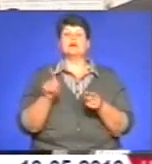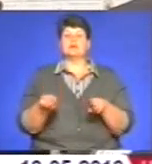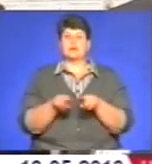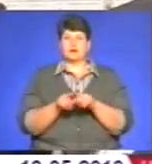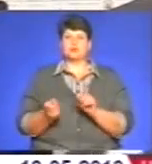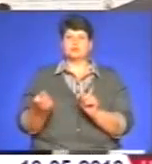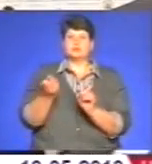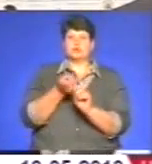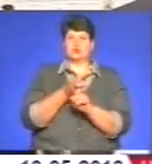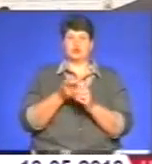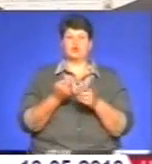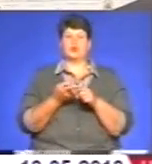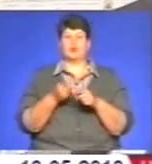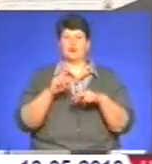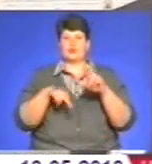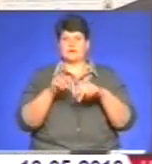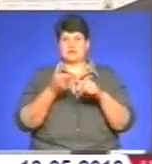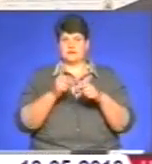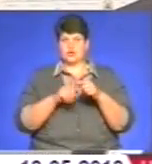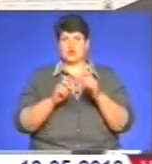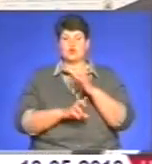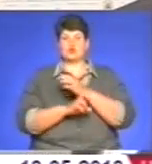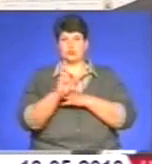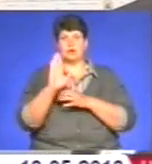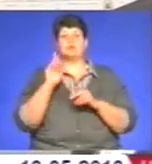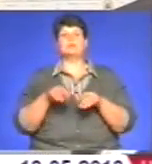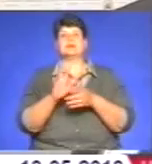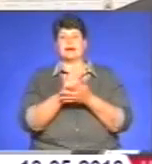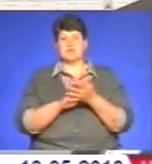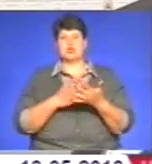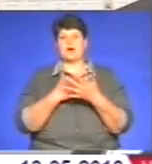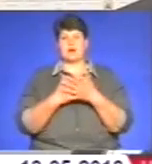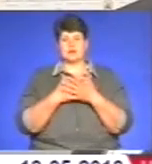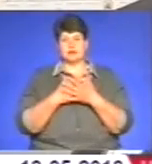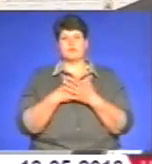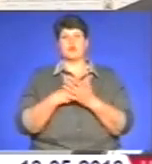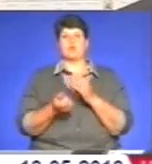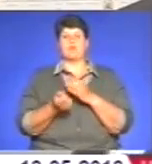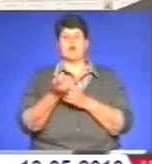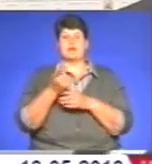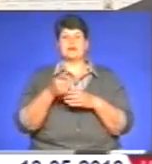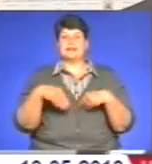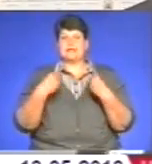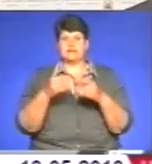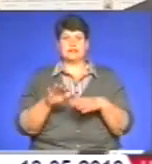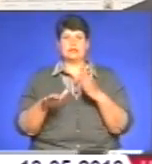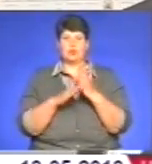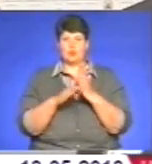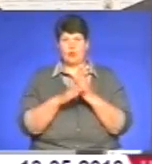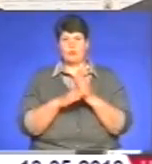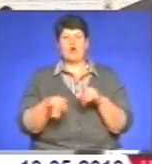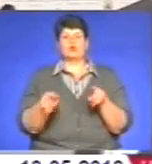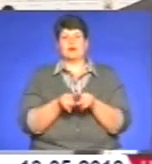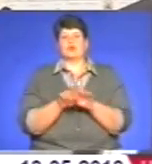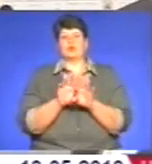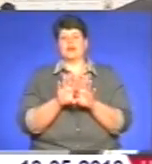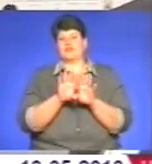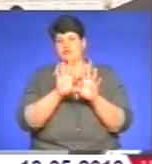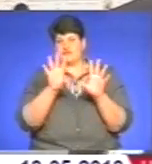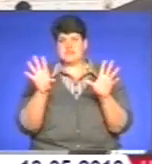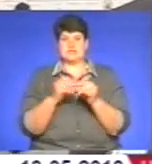до будівництва цього собору, і ми далі будемо активно надавати допомогу, так як і всім